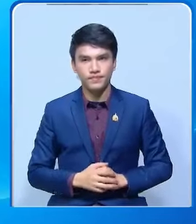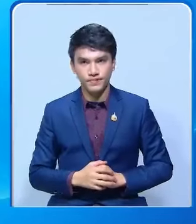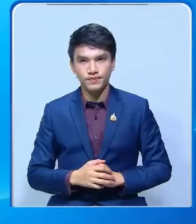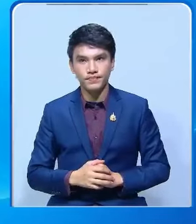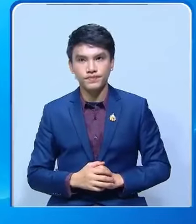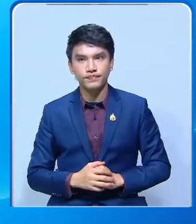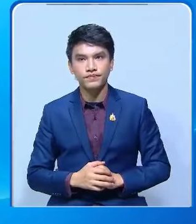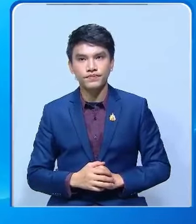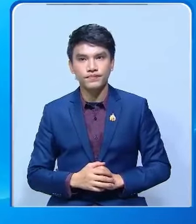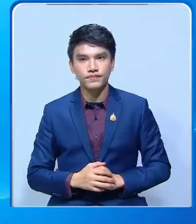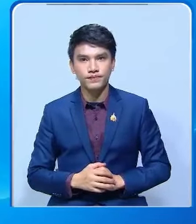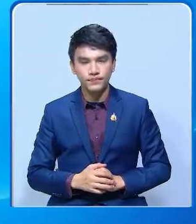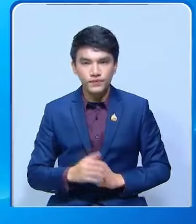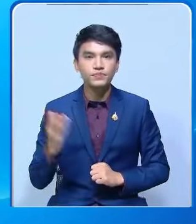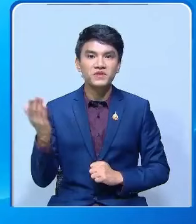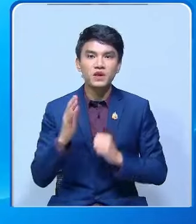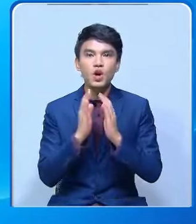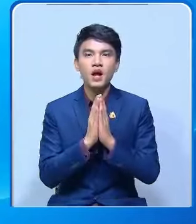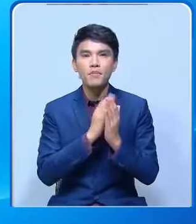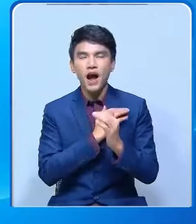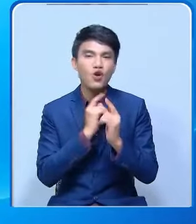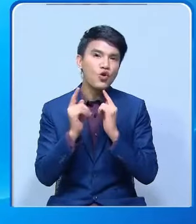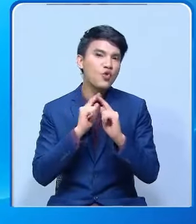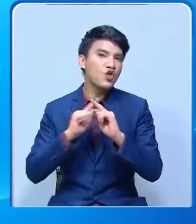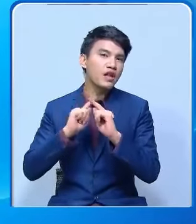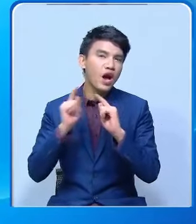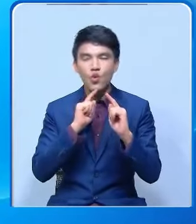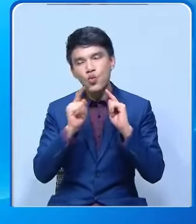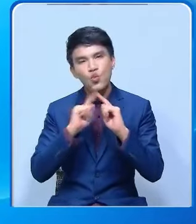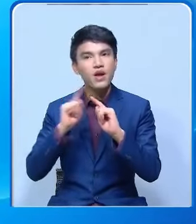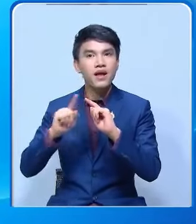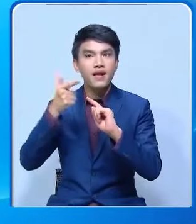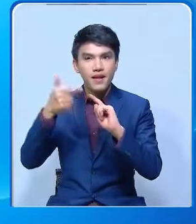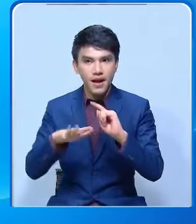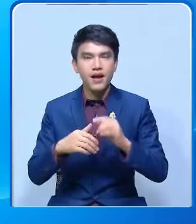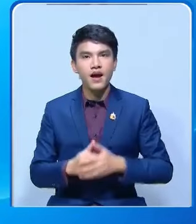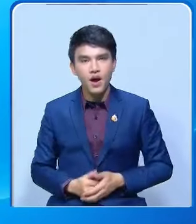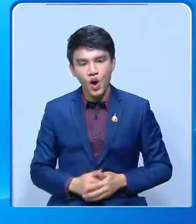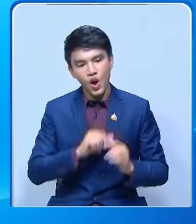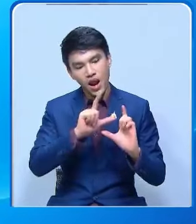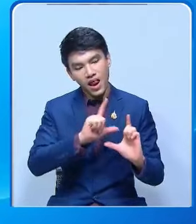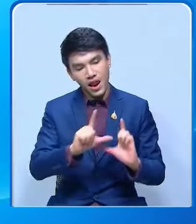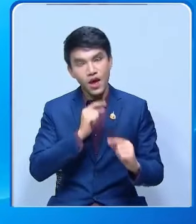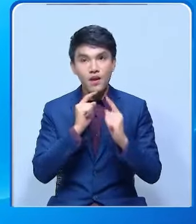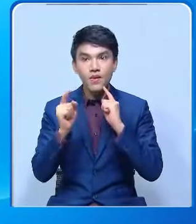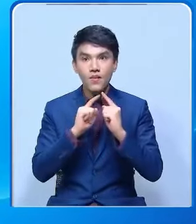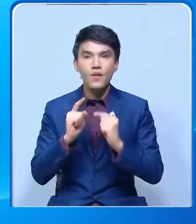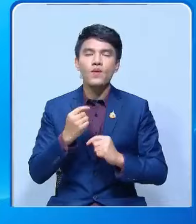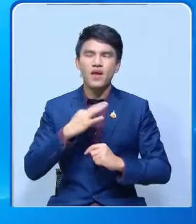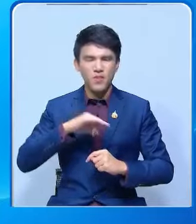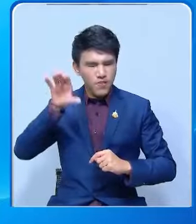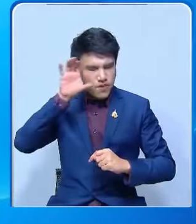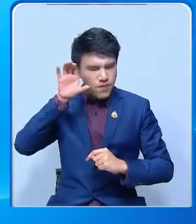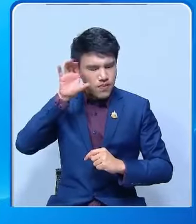จปุ๊บก็คืออ่ะชวนพระเนี่ยคุยเรื่องทั่วไปสนทนาธรรมหลังจากนั้นก็จะขอแลกไลน์คุยกันจนพระเนี่ยตายใจตีส